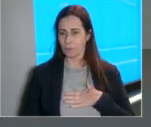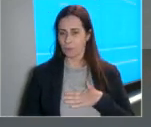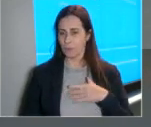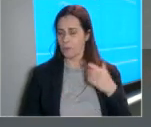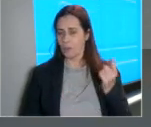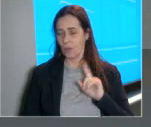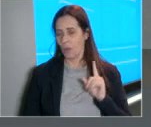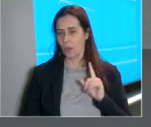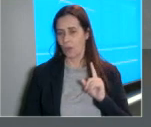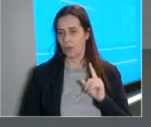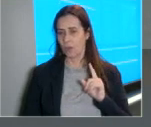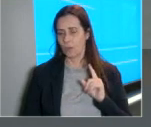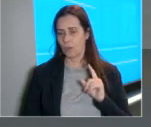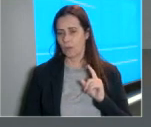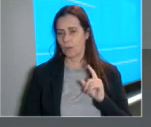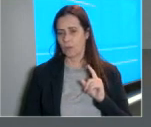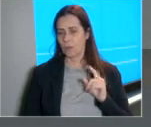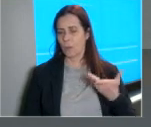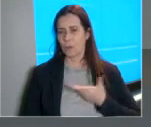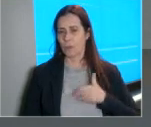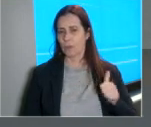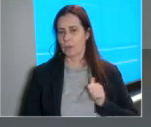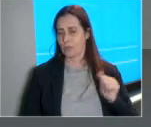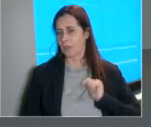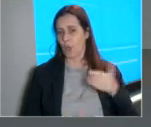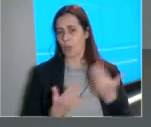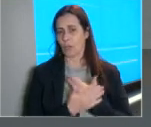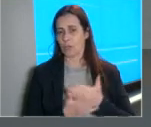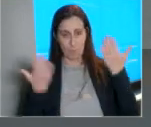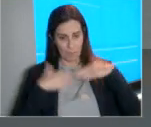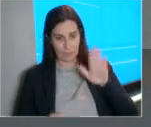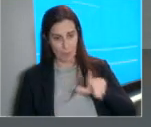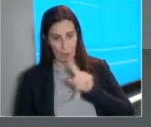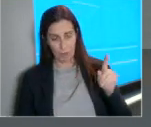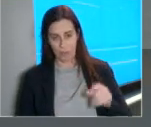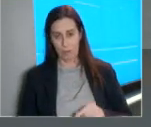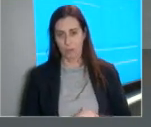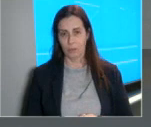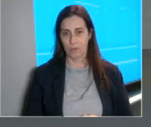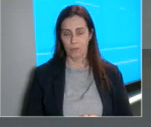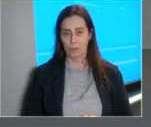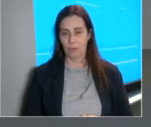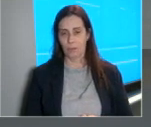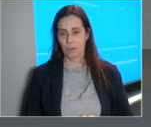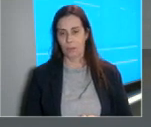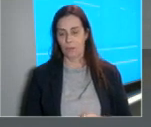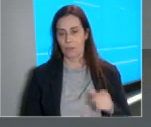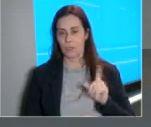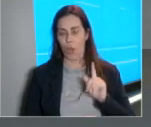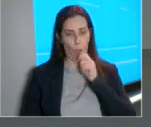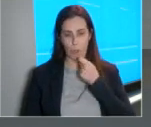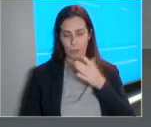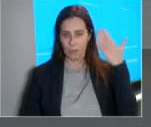כך לוקחים את הצבא במדינת ישראל כמקור לחדשות. והמצרים לא? ולא את שירותי